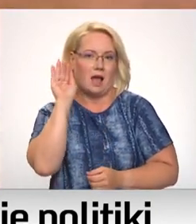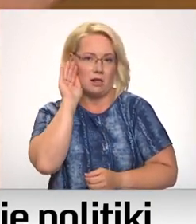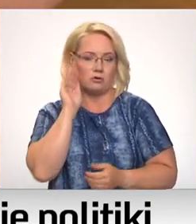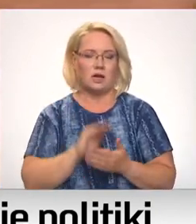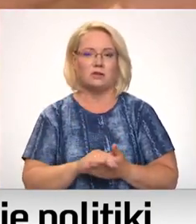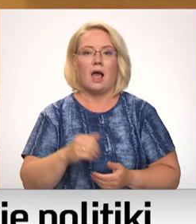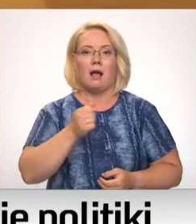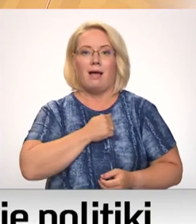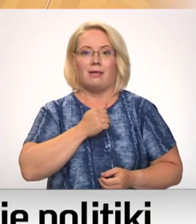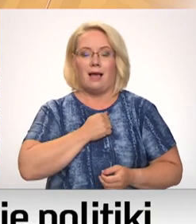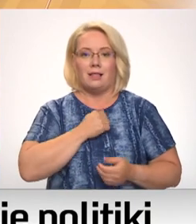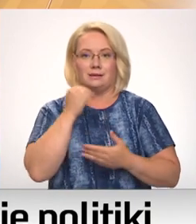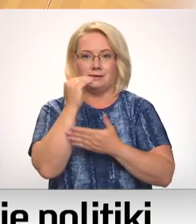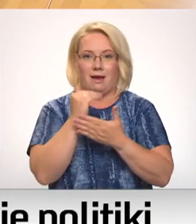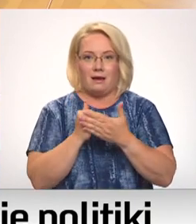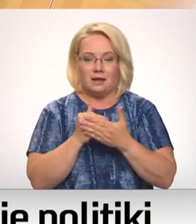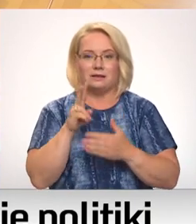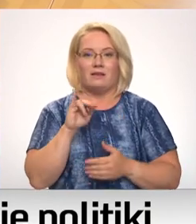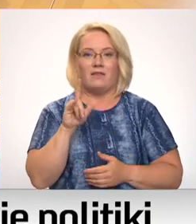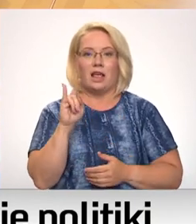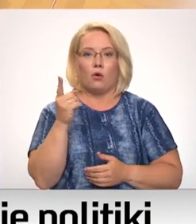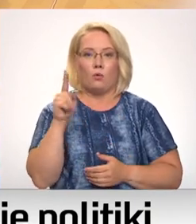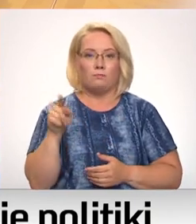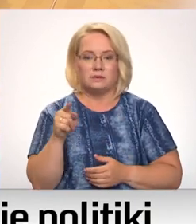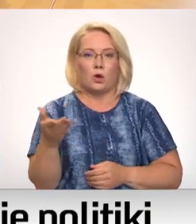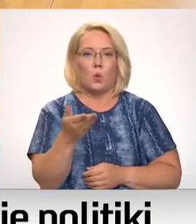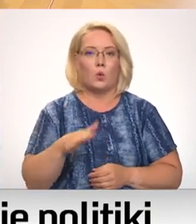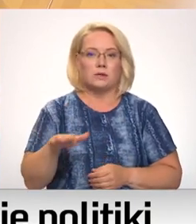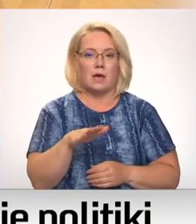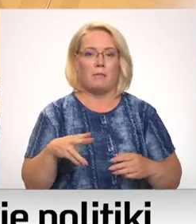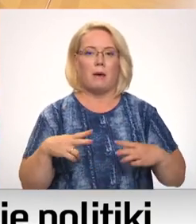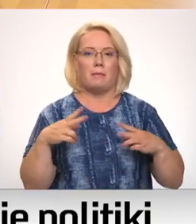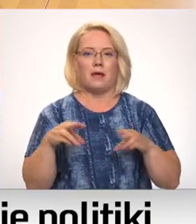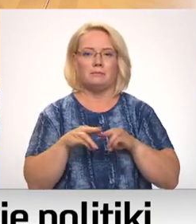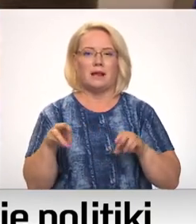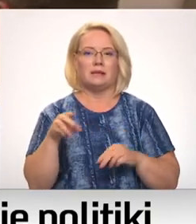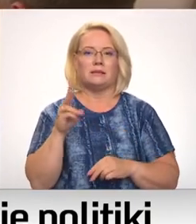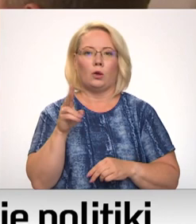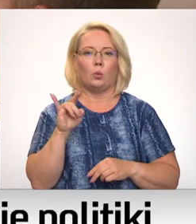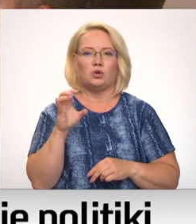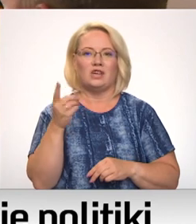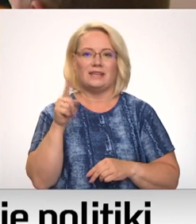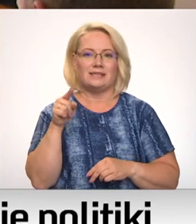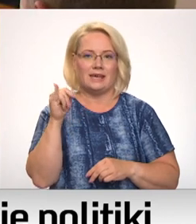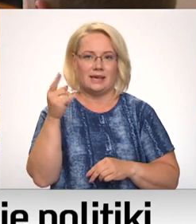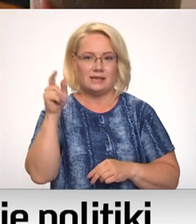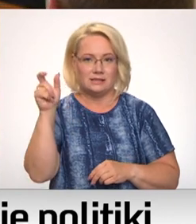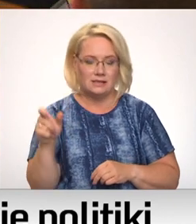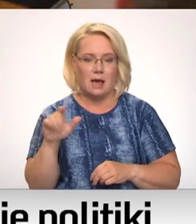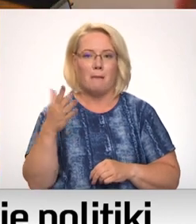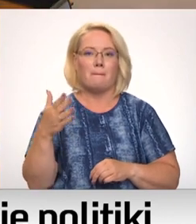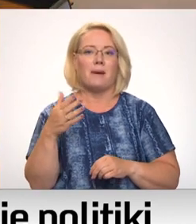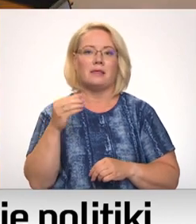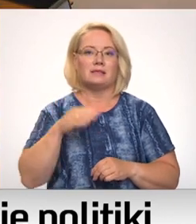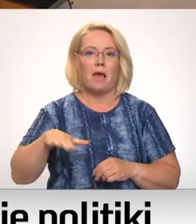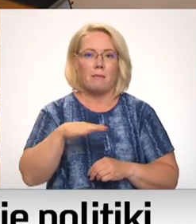Latgalē bijušais Saeimas deputāts Juris Viļums, Kurzemē ekspremjers Māris Kučinskis, Zemgalē Saeimas deputāts Edgars Tavars,